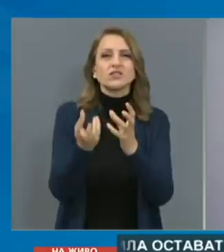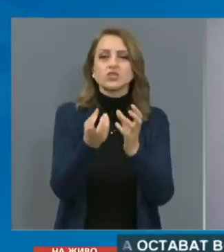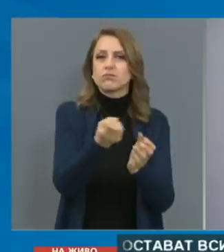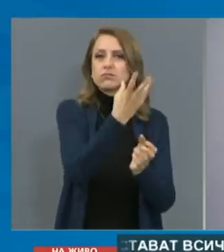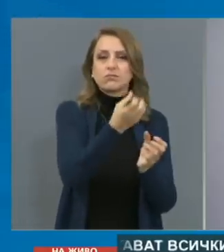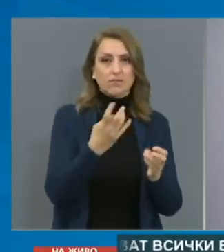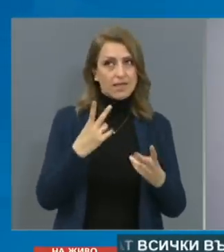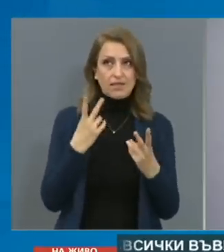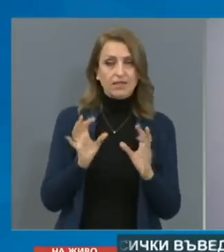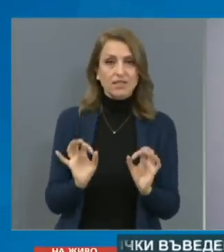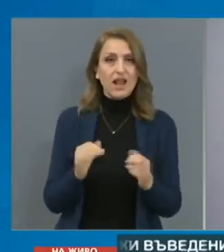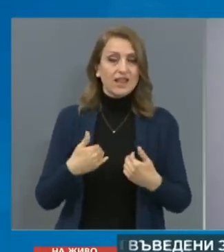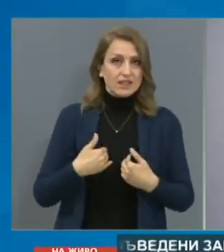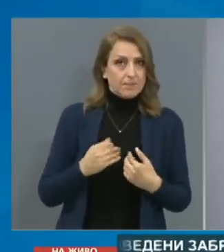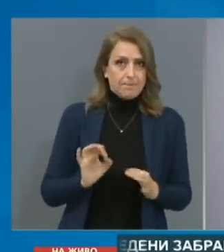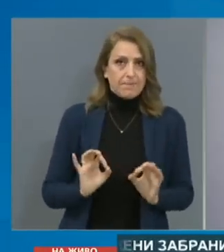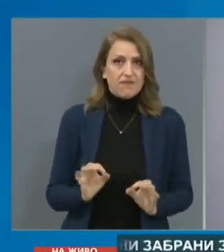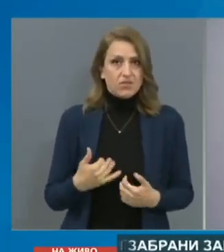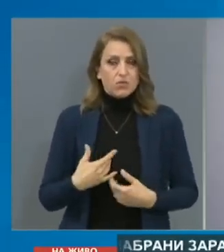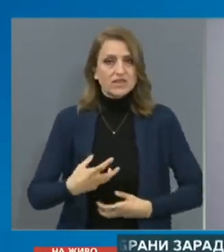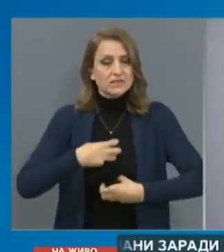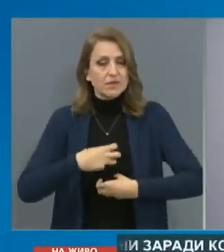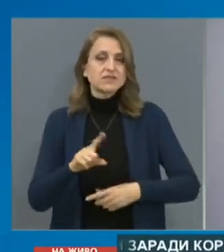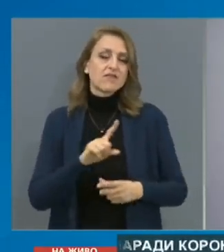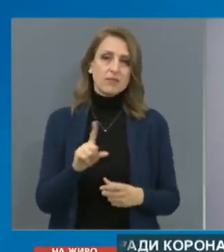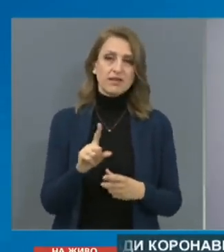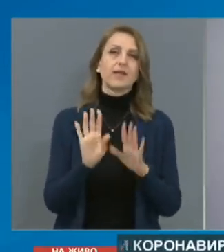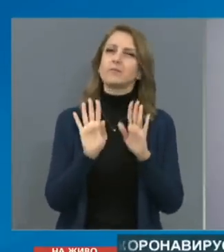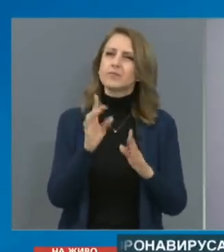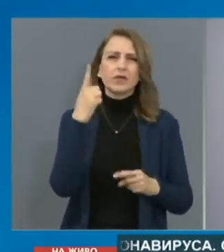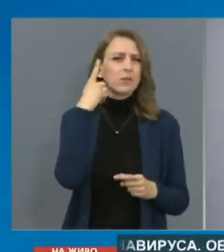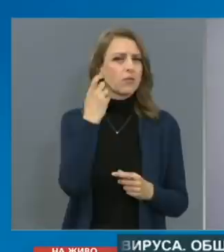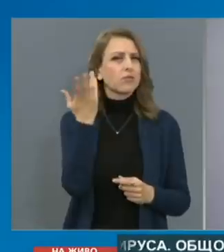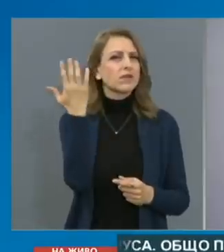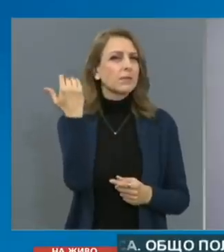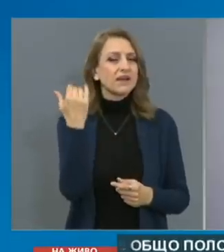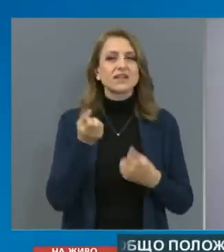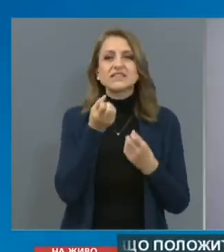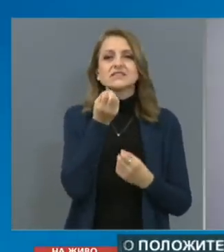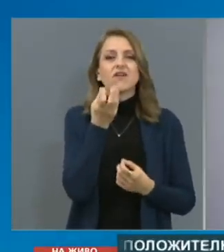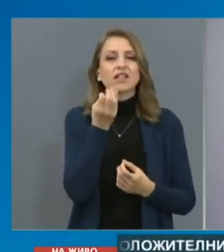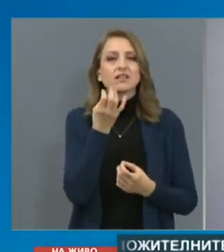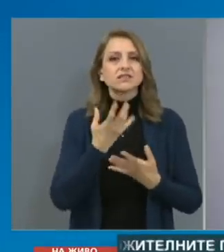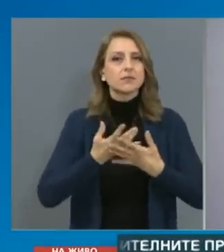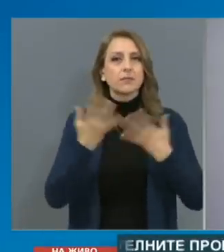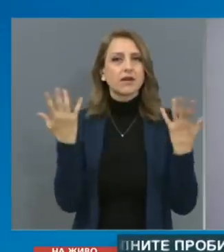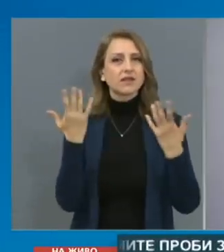са основателни предположения или не. Преди Цветница, ако си спомняте,